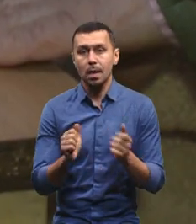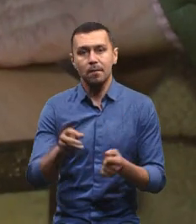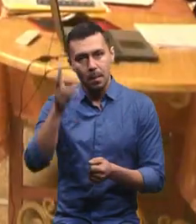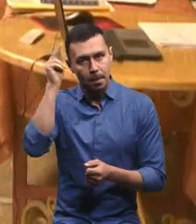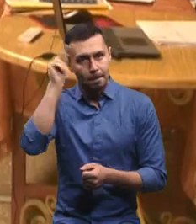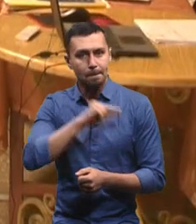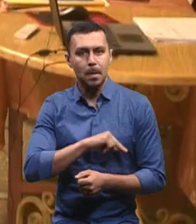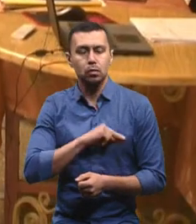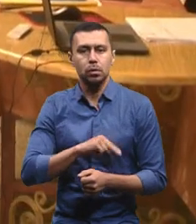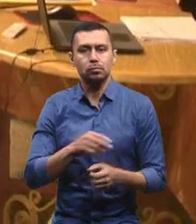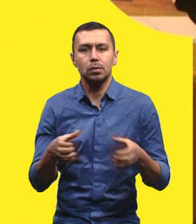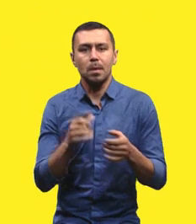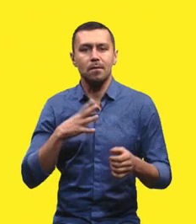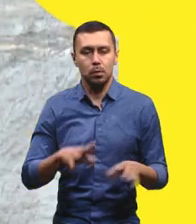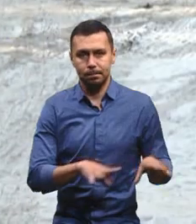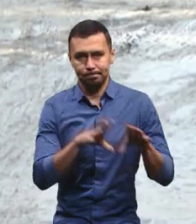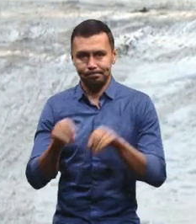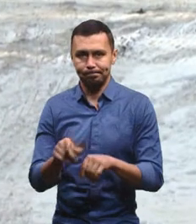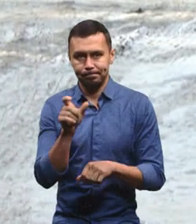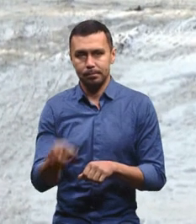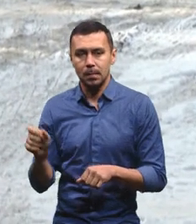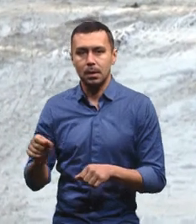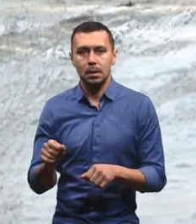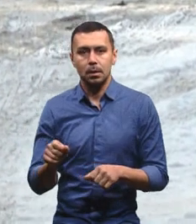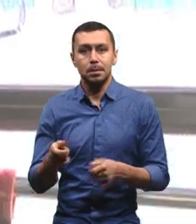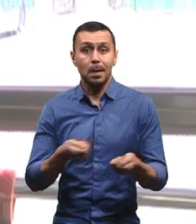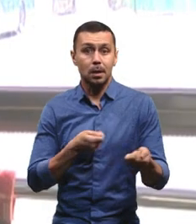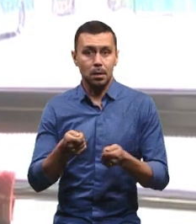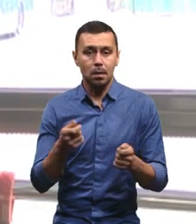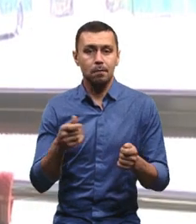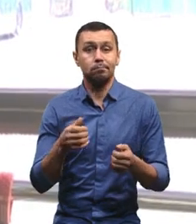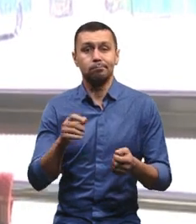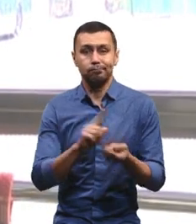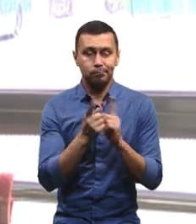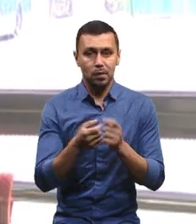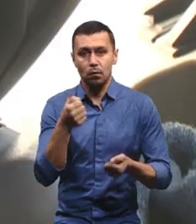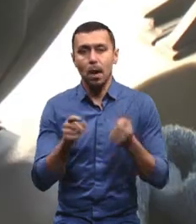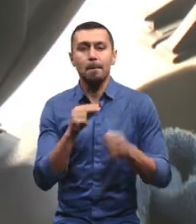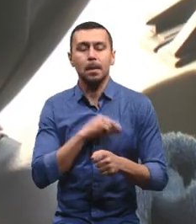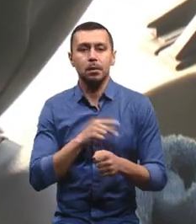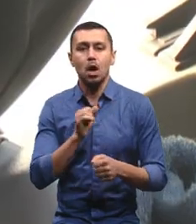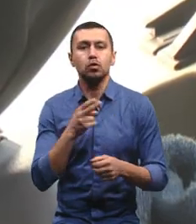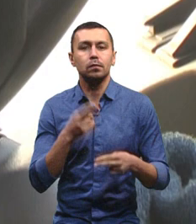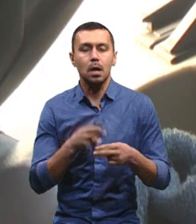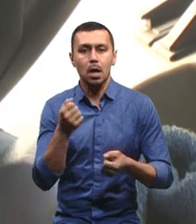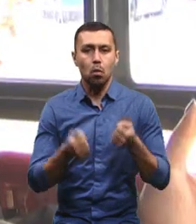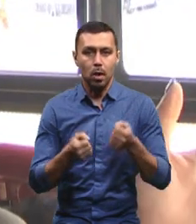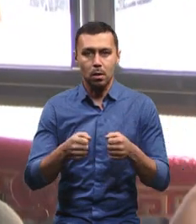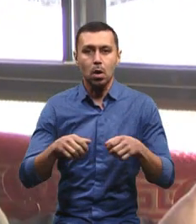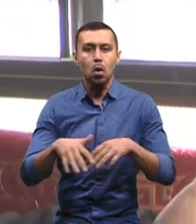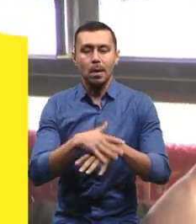працює штаб для вимушених переселенців з бригадирки у водійку як працівниця азовсталі керує громадським транспортом на